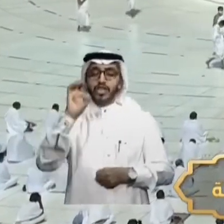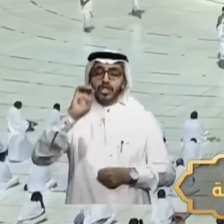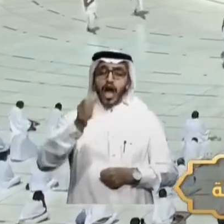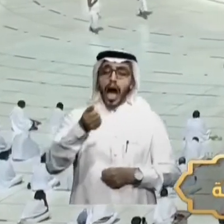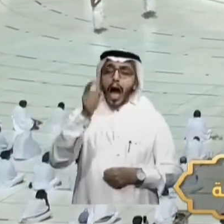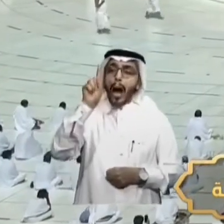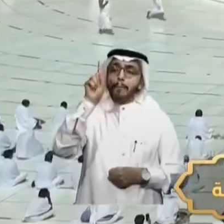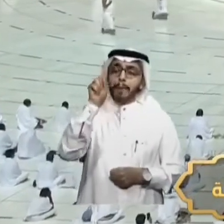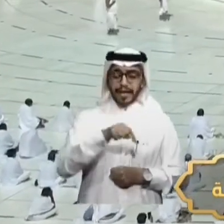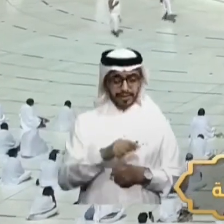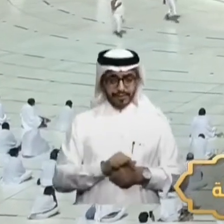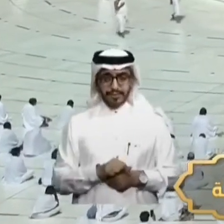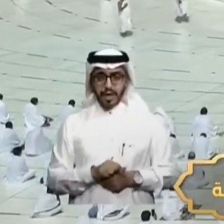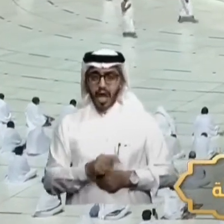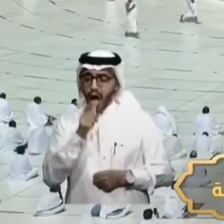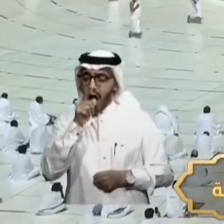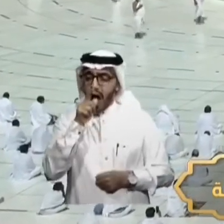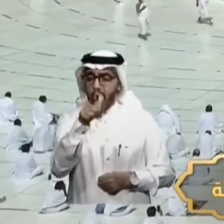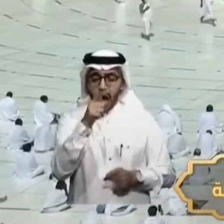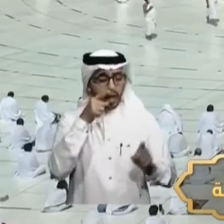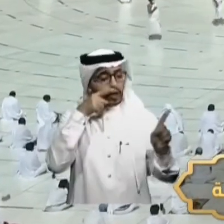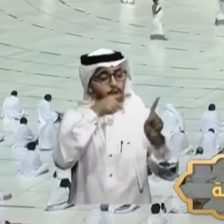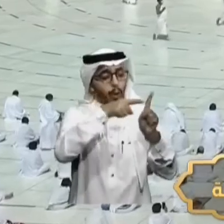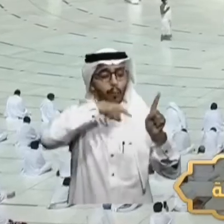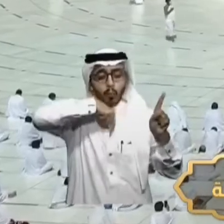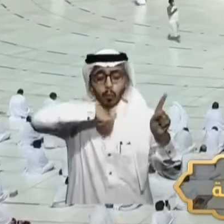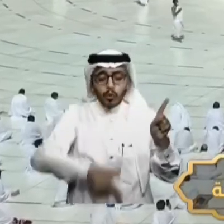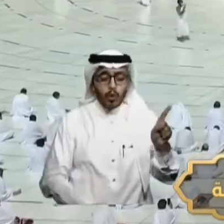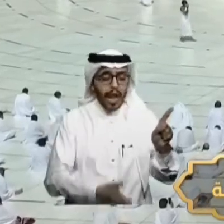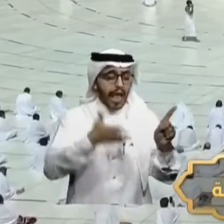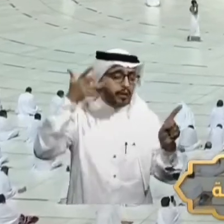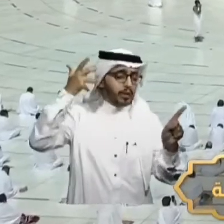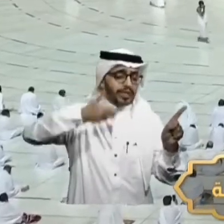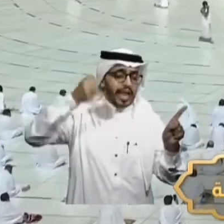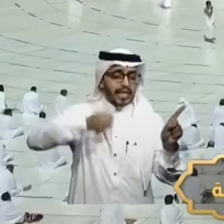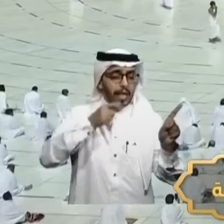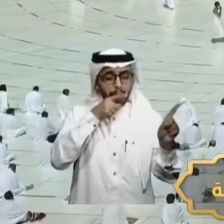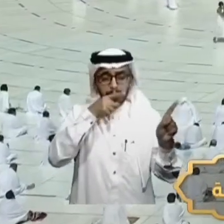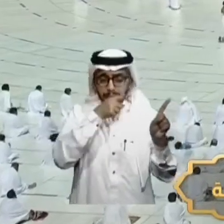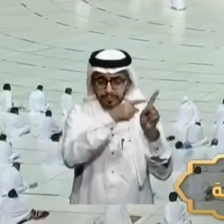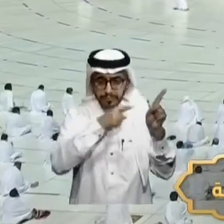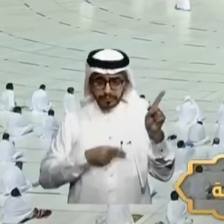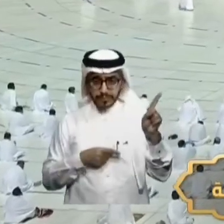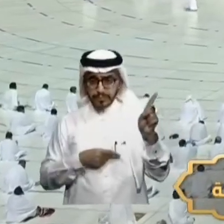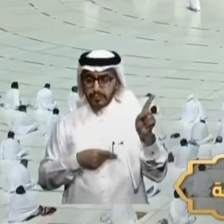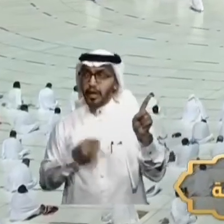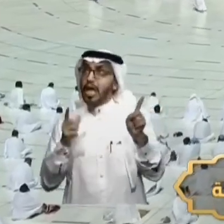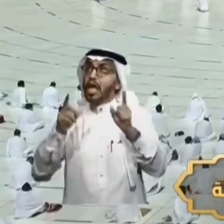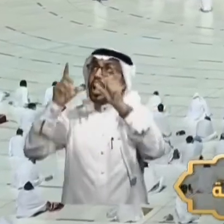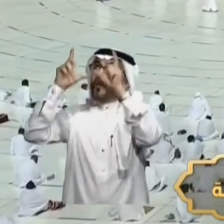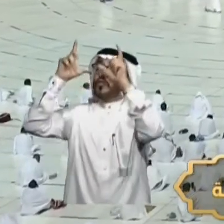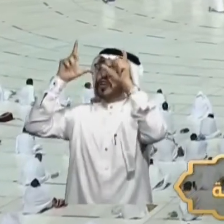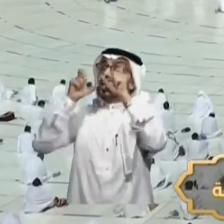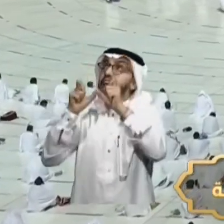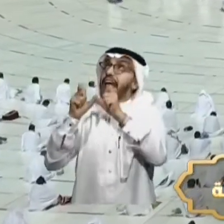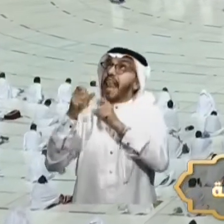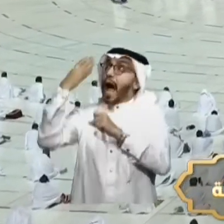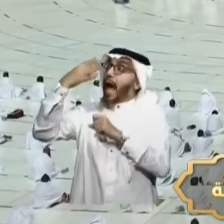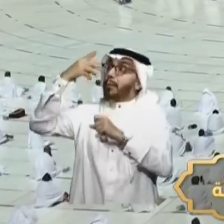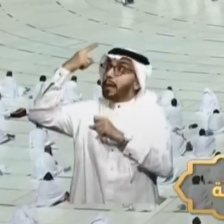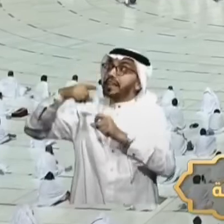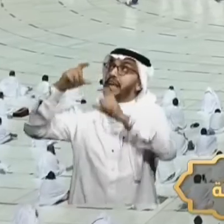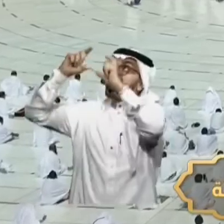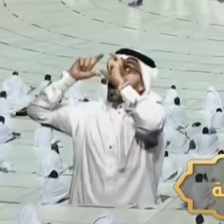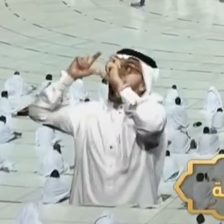سمرة رضي الله عنه قال: رأيت رسول الله صلى الله عليه وسلم في ليلة أضحيان،